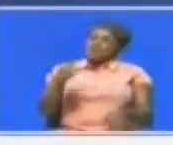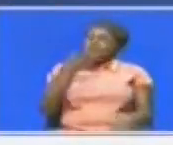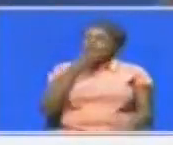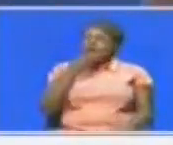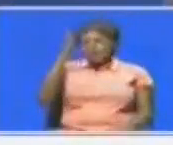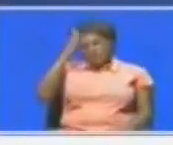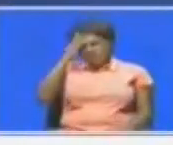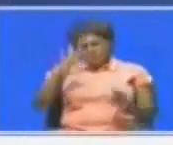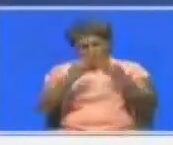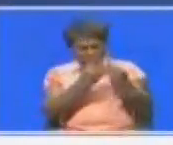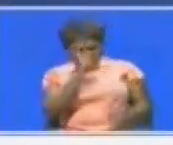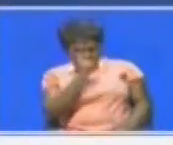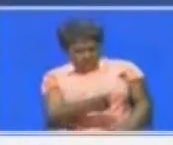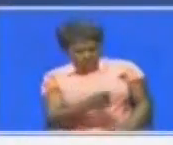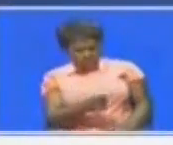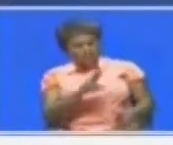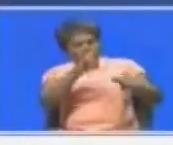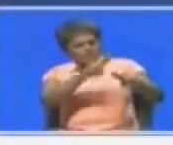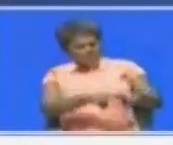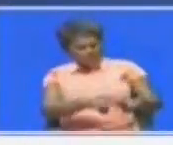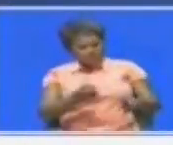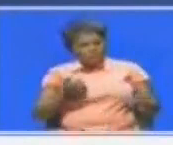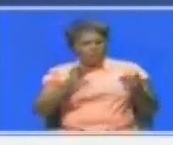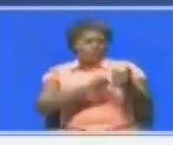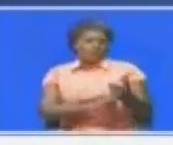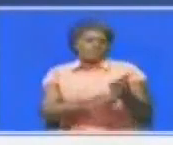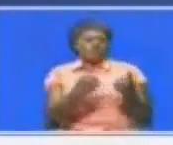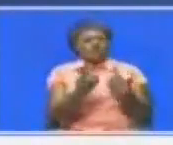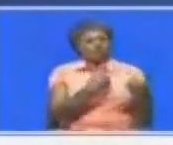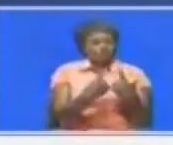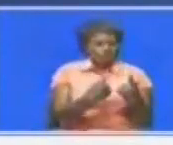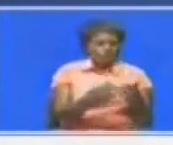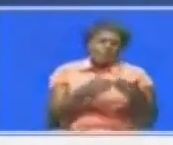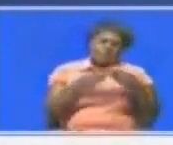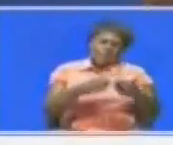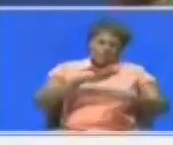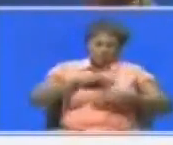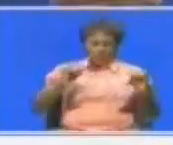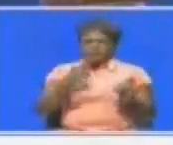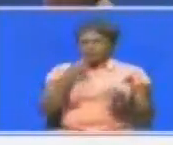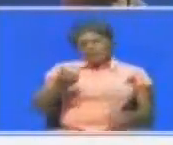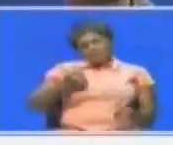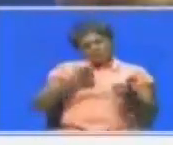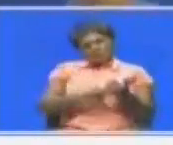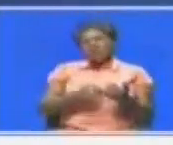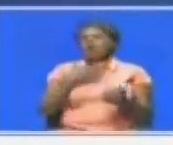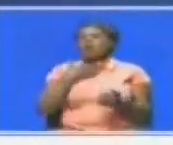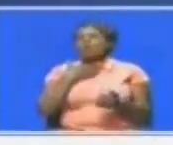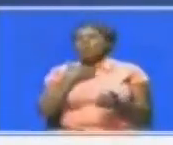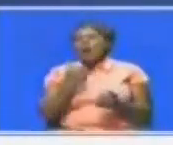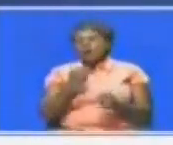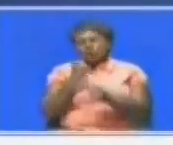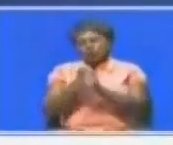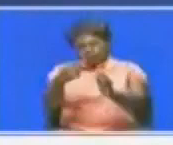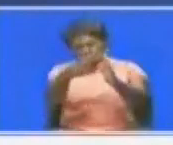mwanamume unajua ile ni familia yako, kaa chini na mke wako uongee. Kama ni tendo la ndoa hauridhiki, mwambie mke wangu nataka